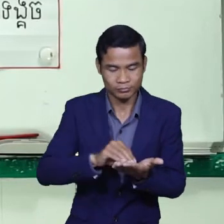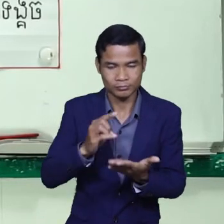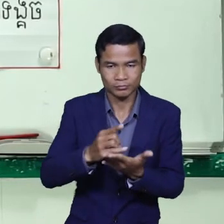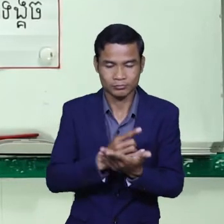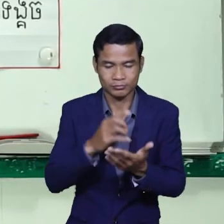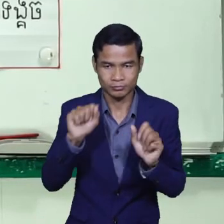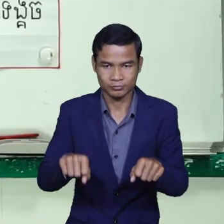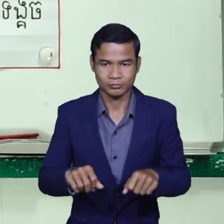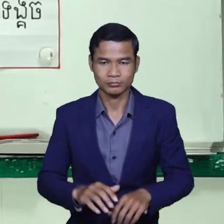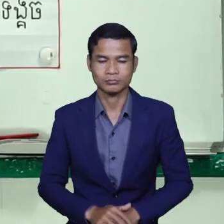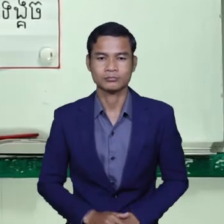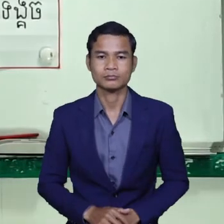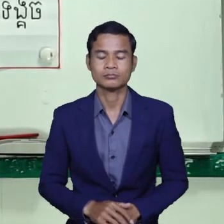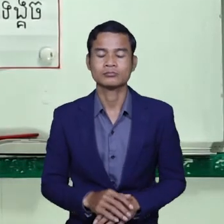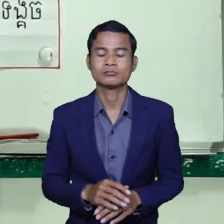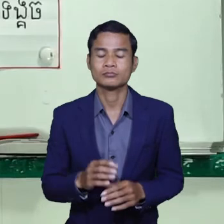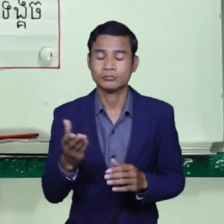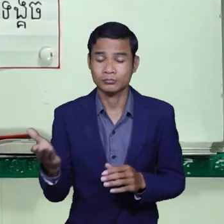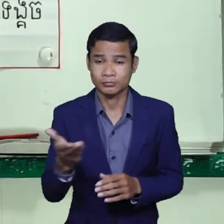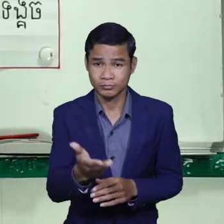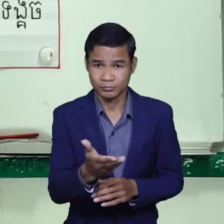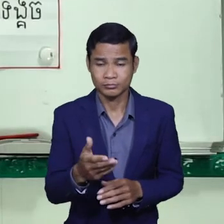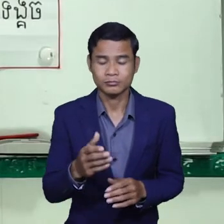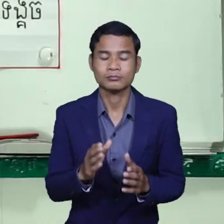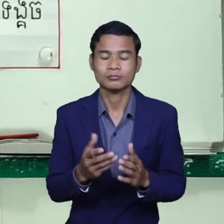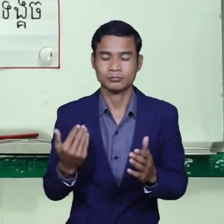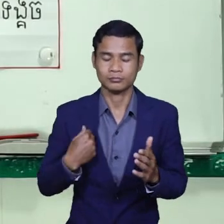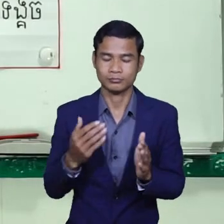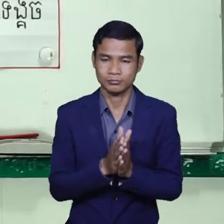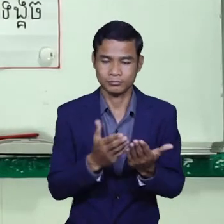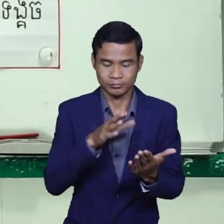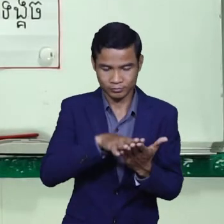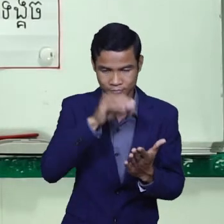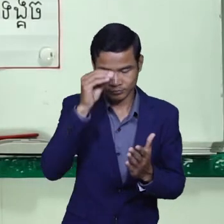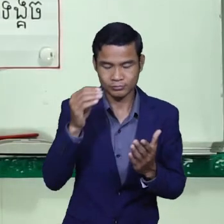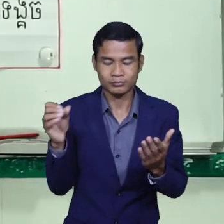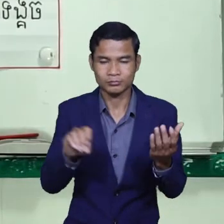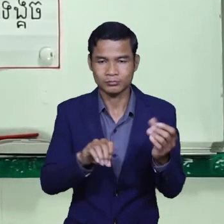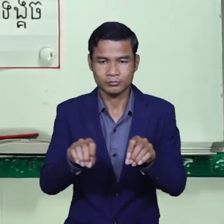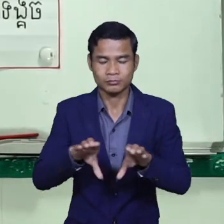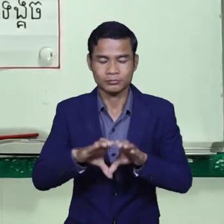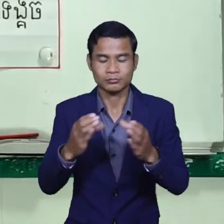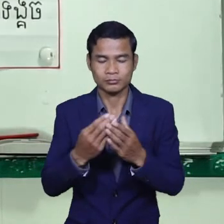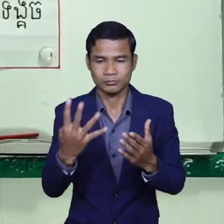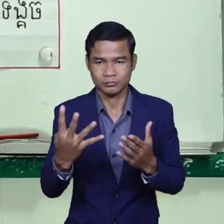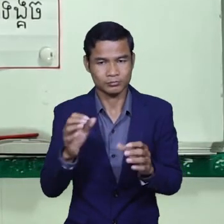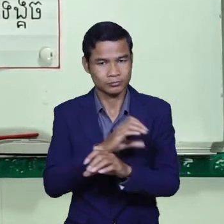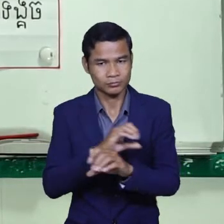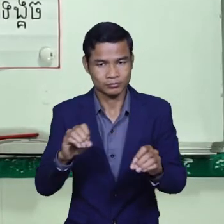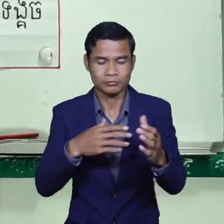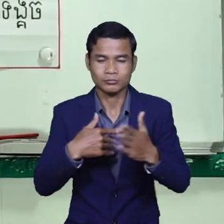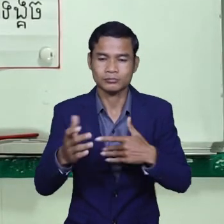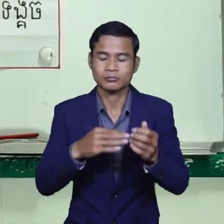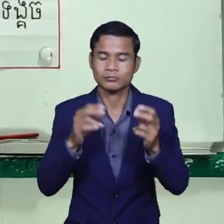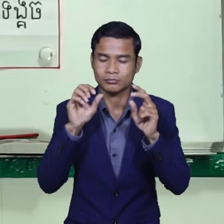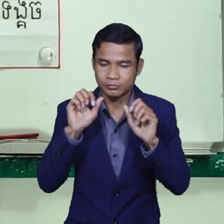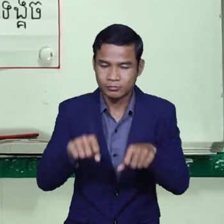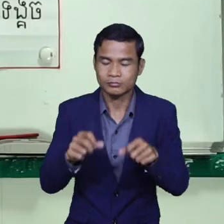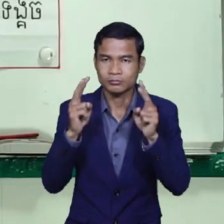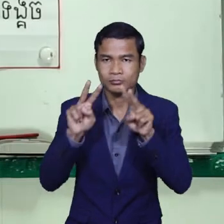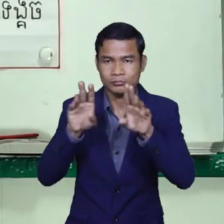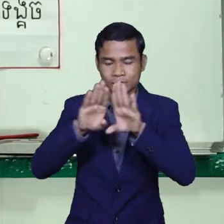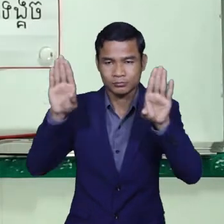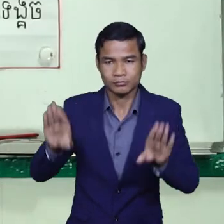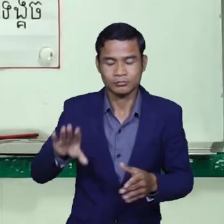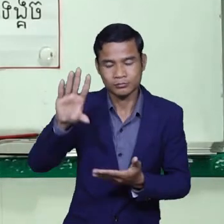cót mê riêng cha hai sử phẩm con cốn đã ở miên sử phớ sạc xa cô chia sạc nạ thị bốn chẳng con ai cót cha mê riêng là lực đạc thiên nịch